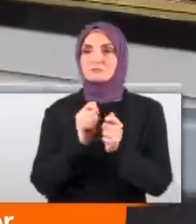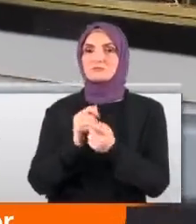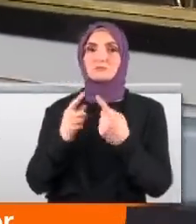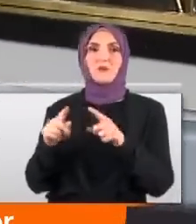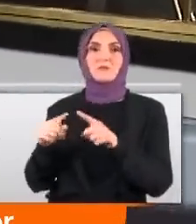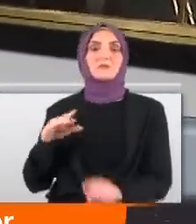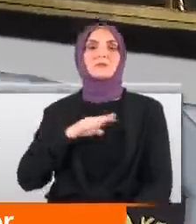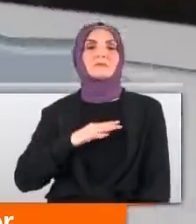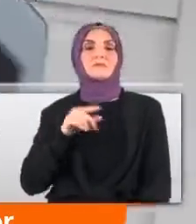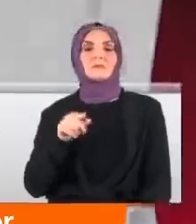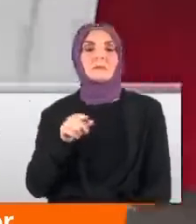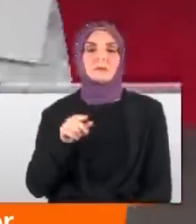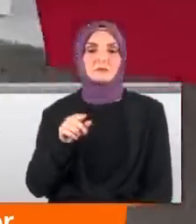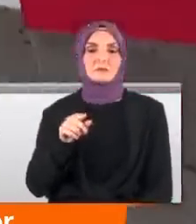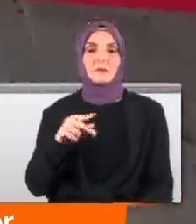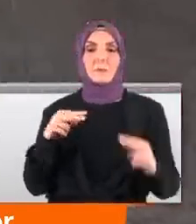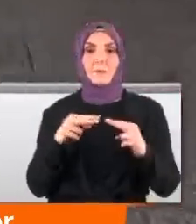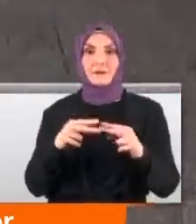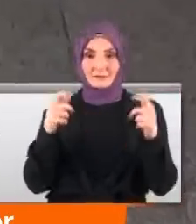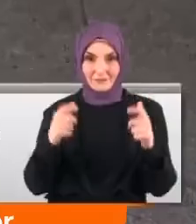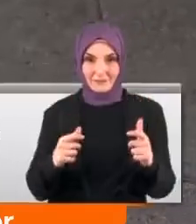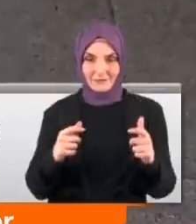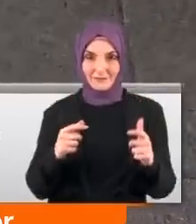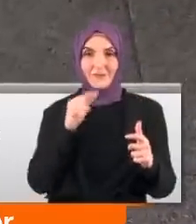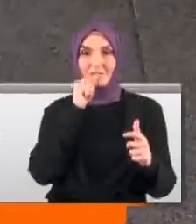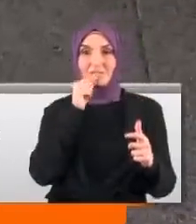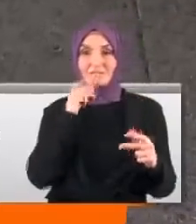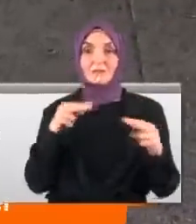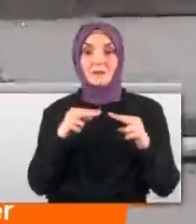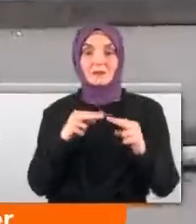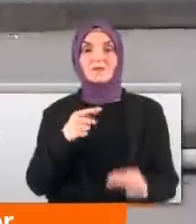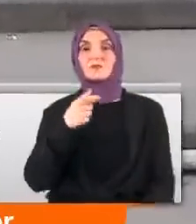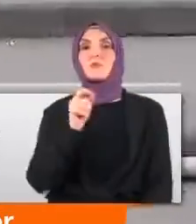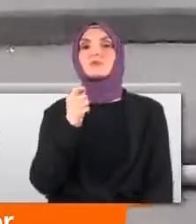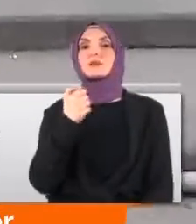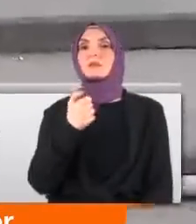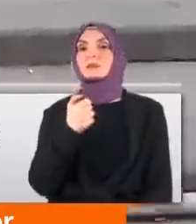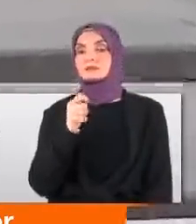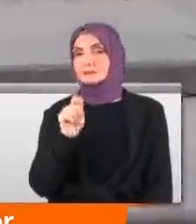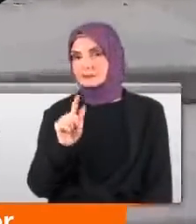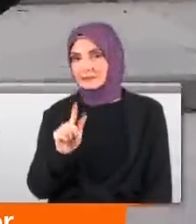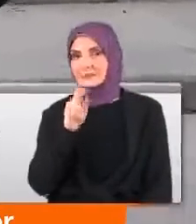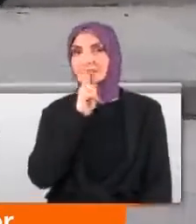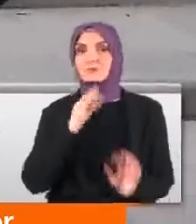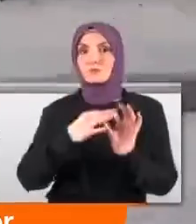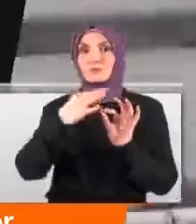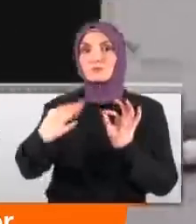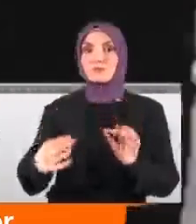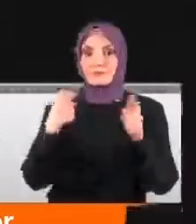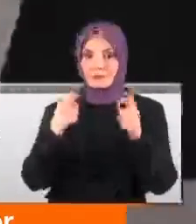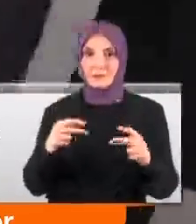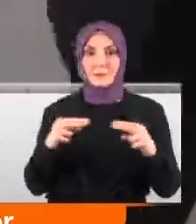Mesela buradaki baklavacıda fıstıklı baklavanın kilosu 96 lira. 200 metre ileride ise bu